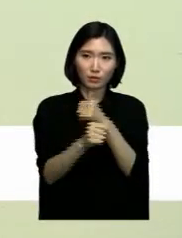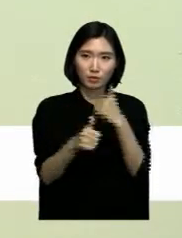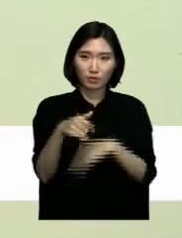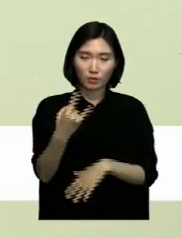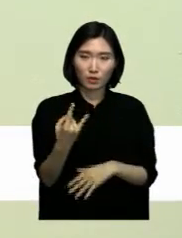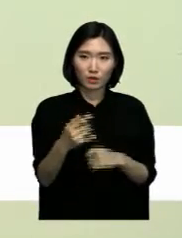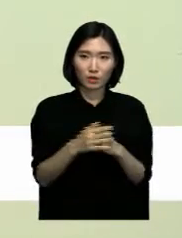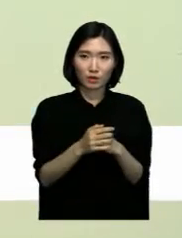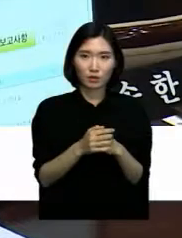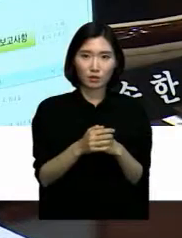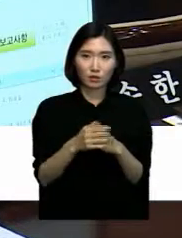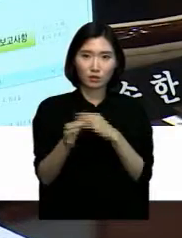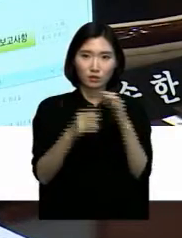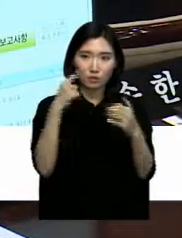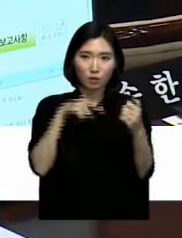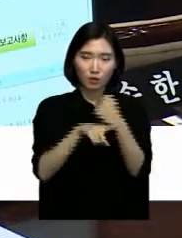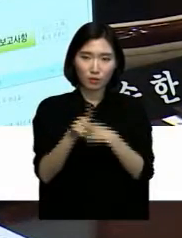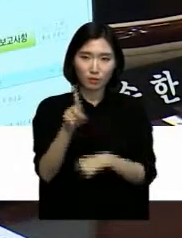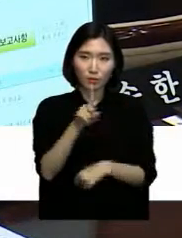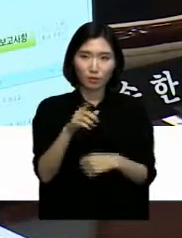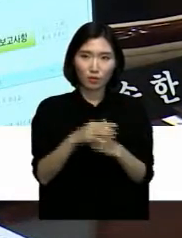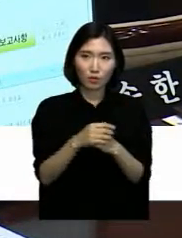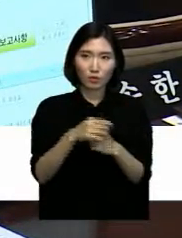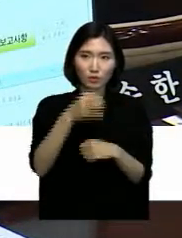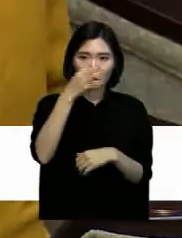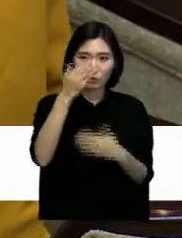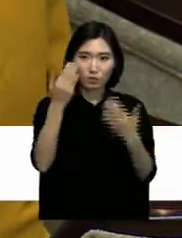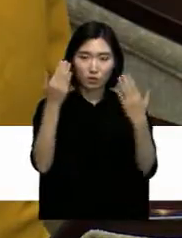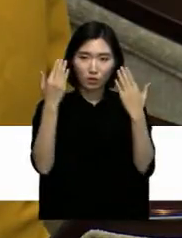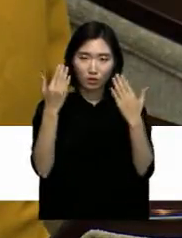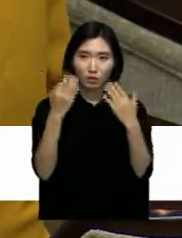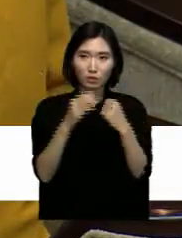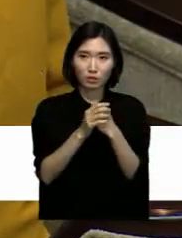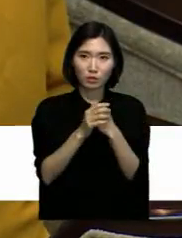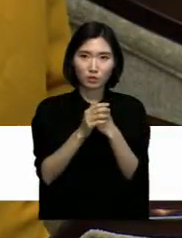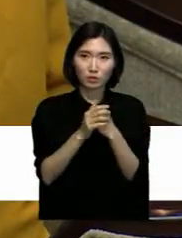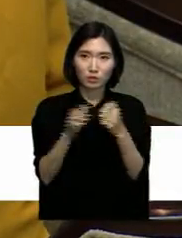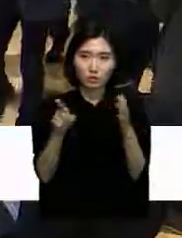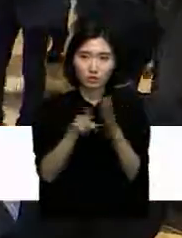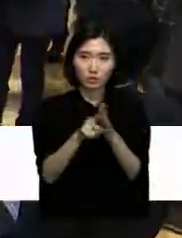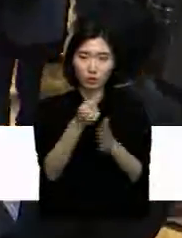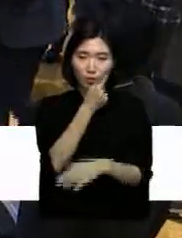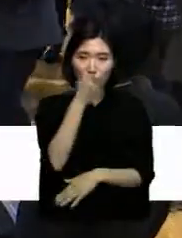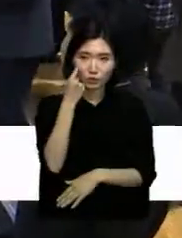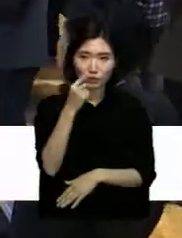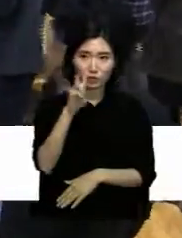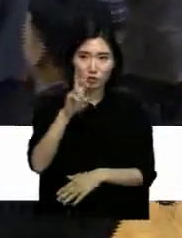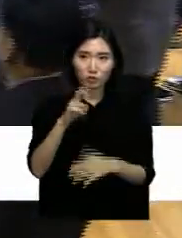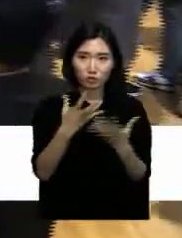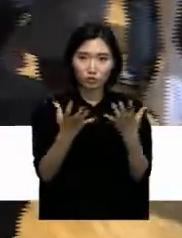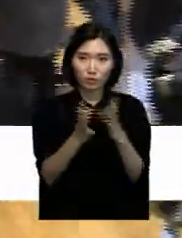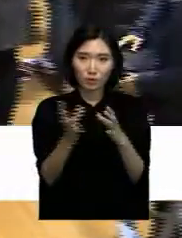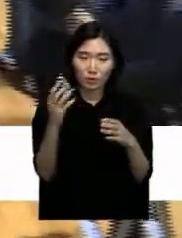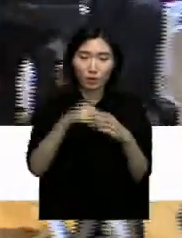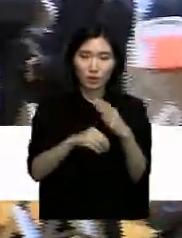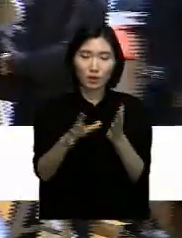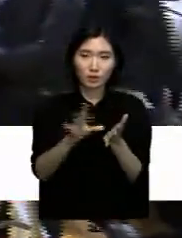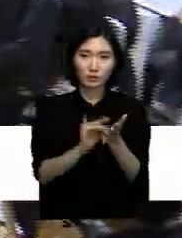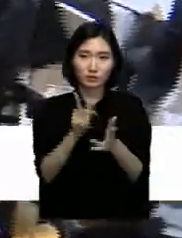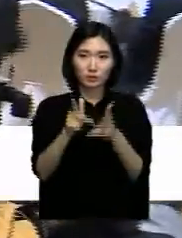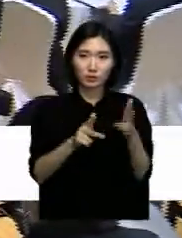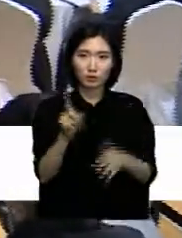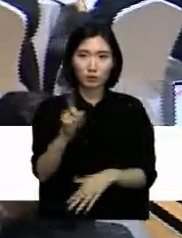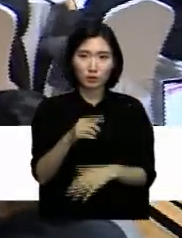경제과학기술위원회 소관 부서는 경제실, 경기도기술학교, 경기신용보증재단 등 12개 소관 부서이고 핵심